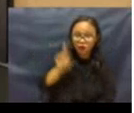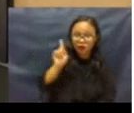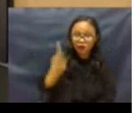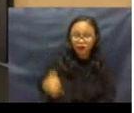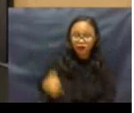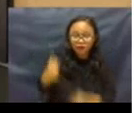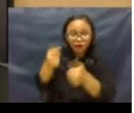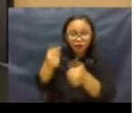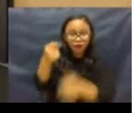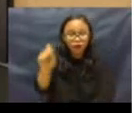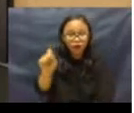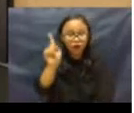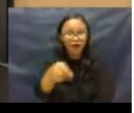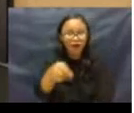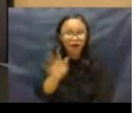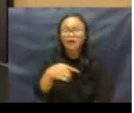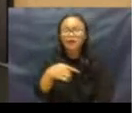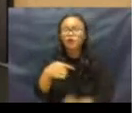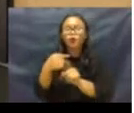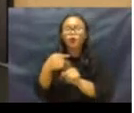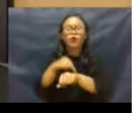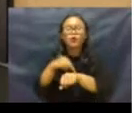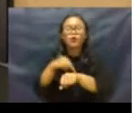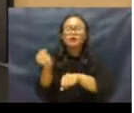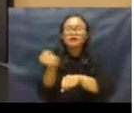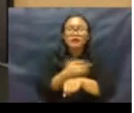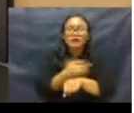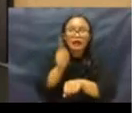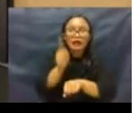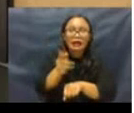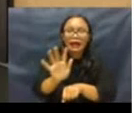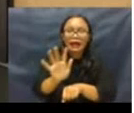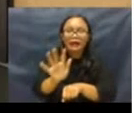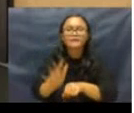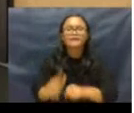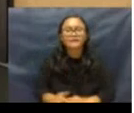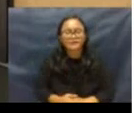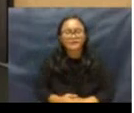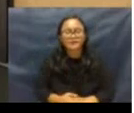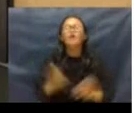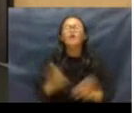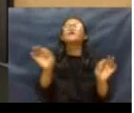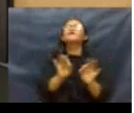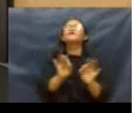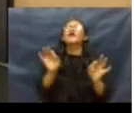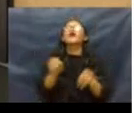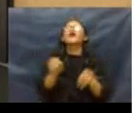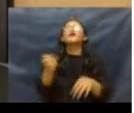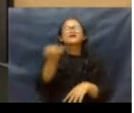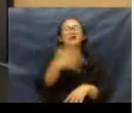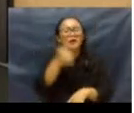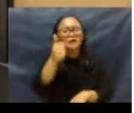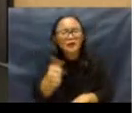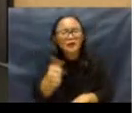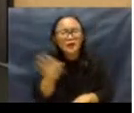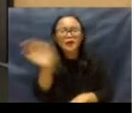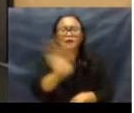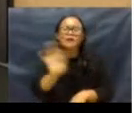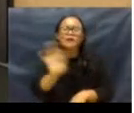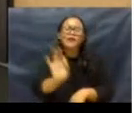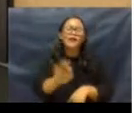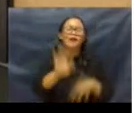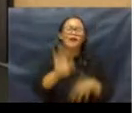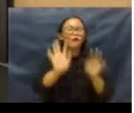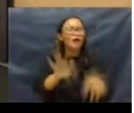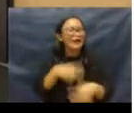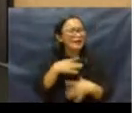juga tercepat. Nah, itu yang paling utama. Oke, ternyata belum ada jawaban yang benar Bapak dan Ibu. Ini menarik, belum